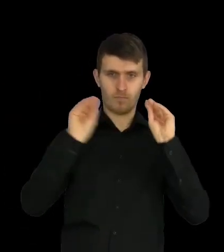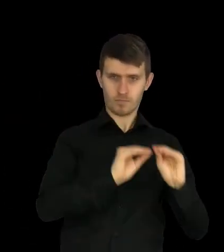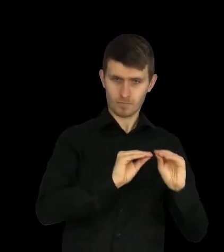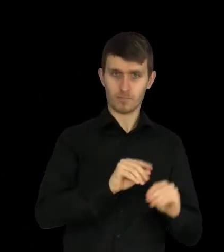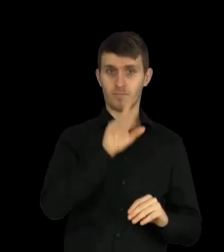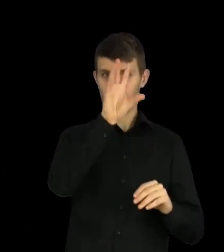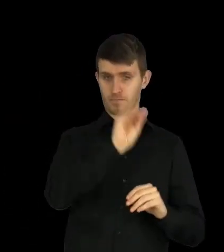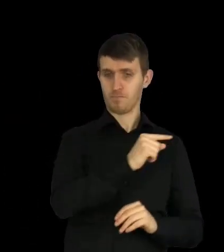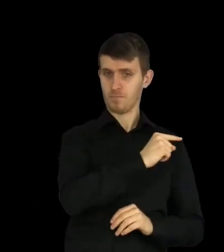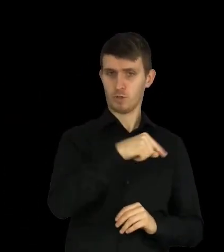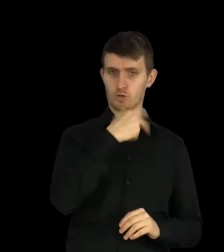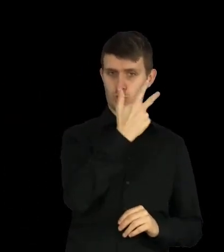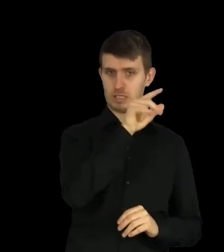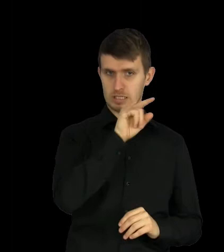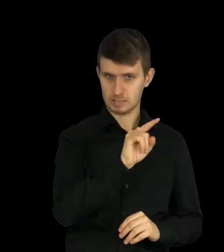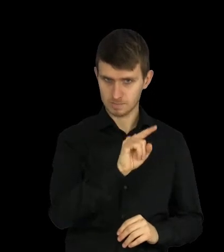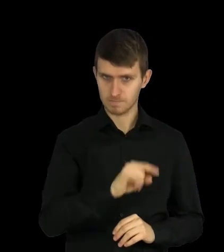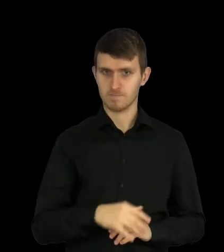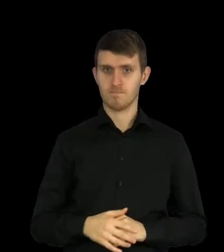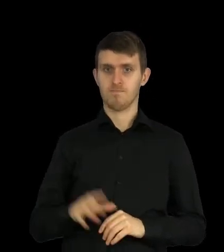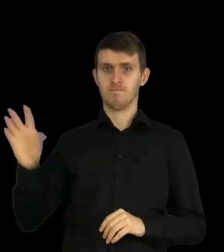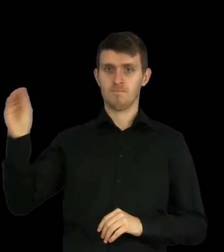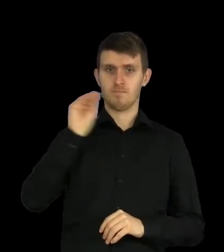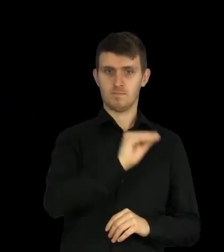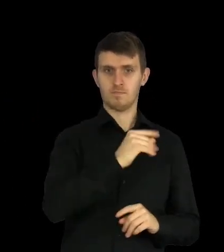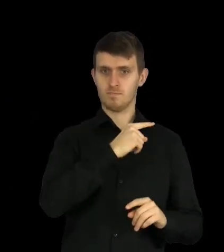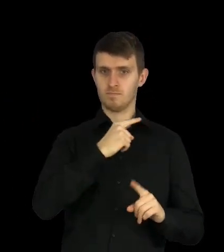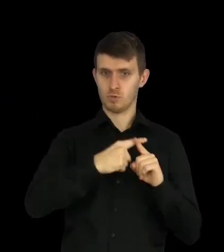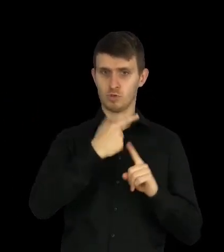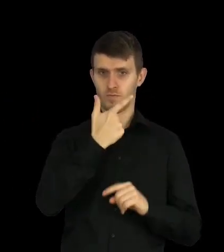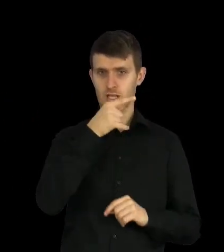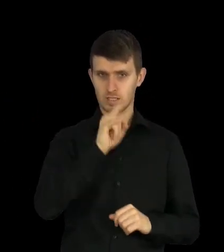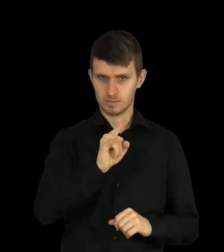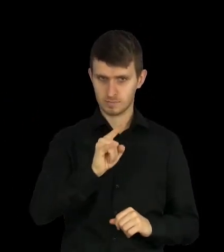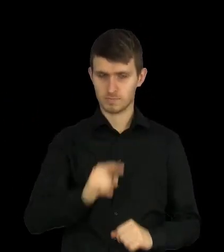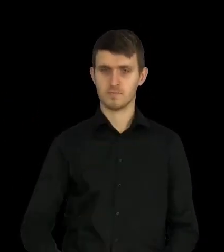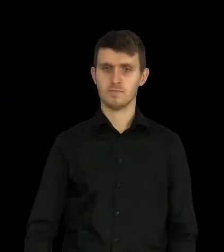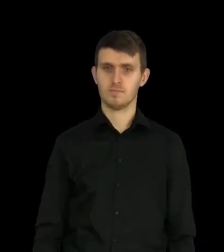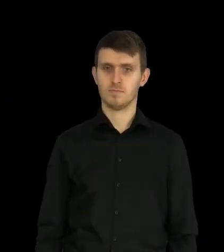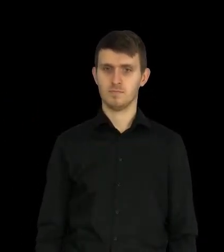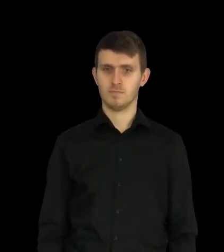Posortujmy składniki. Minus 3Y plus 2Y.